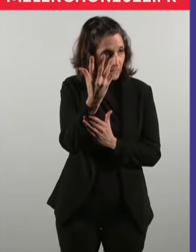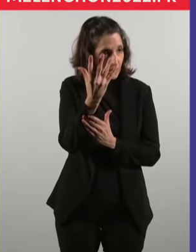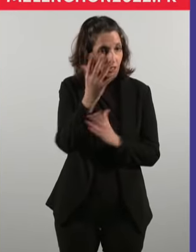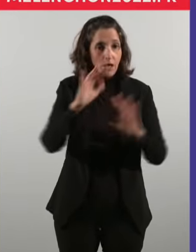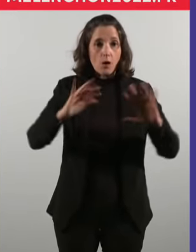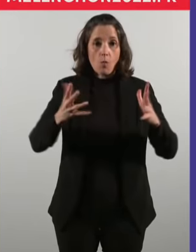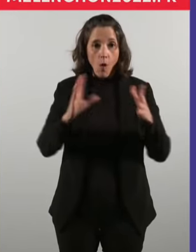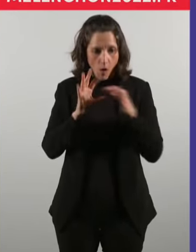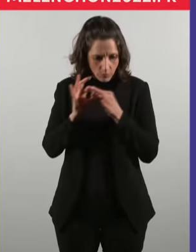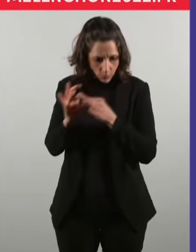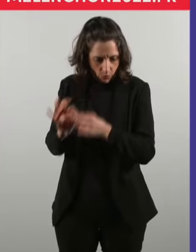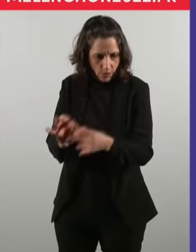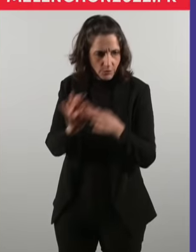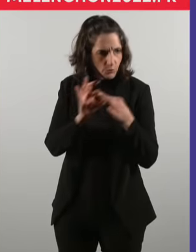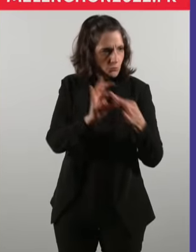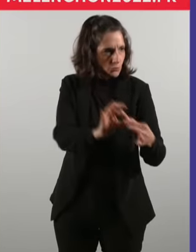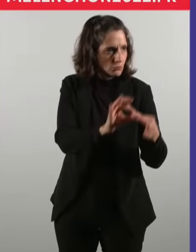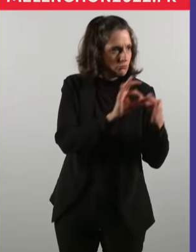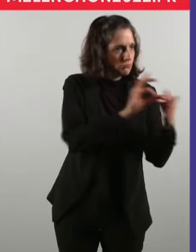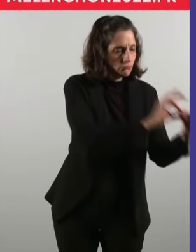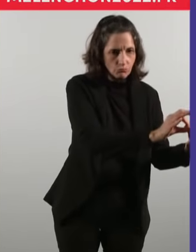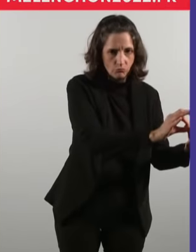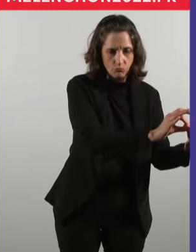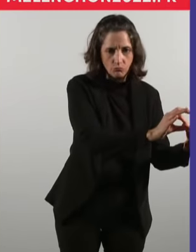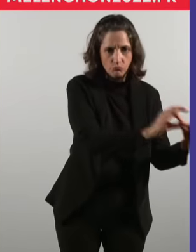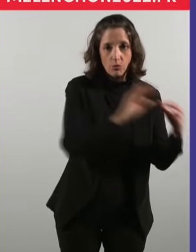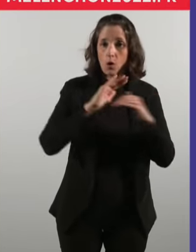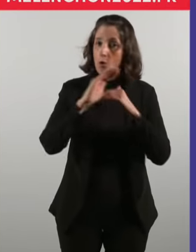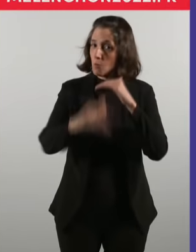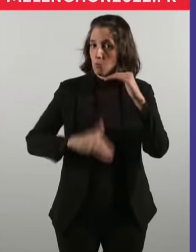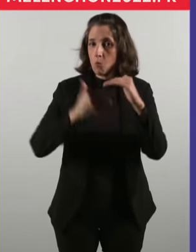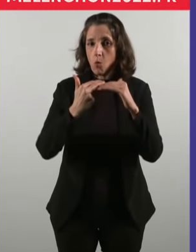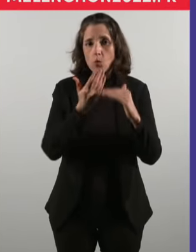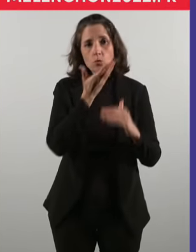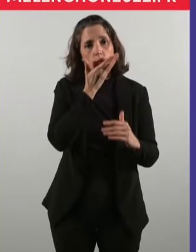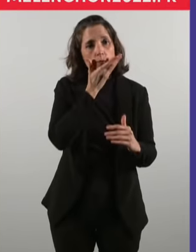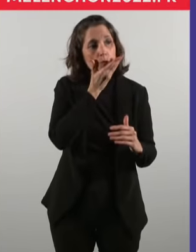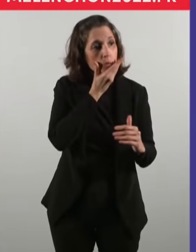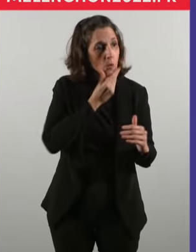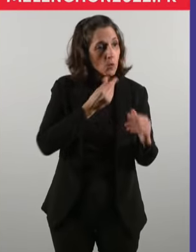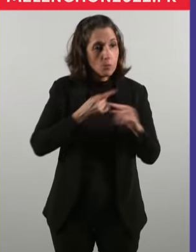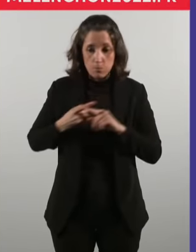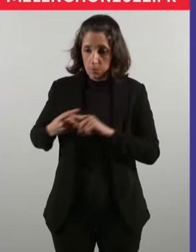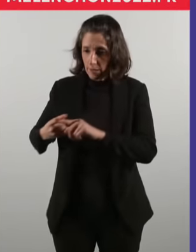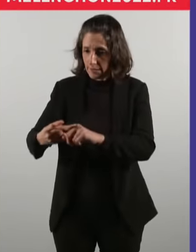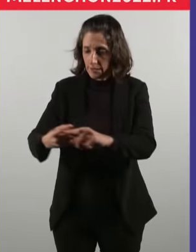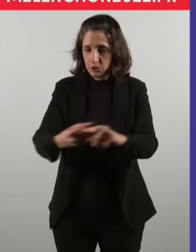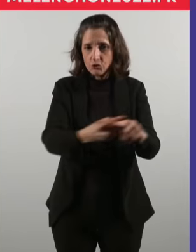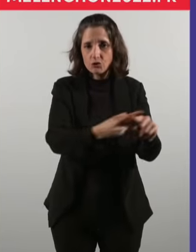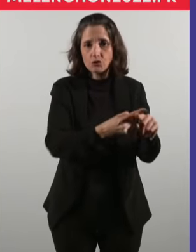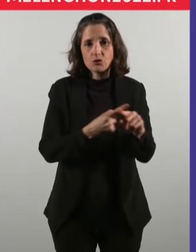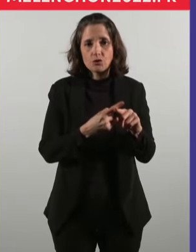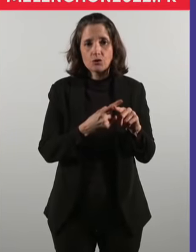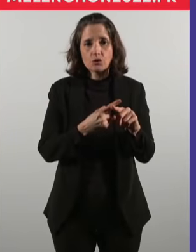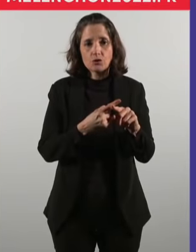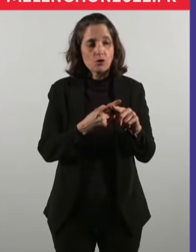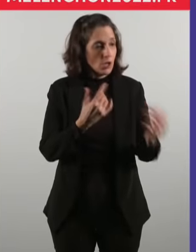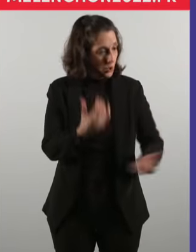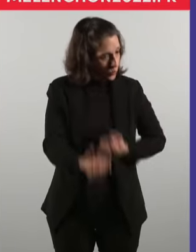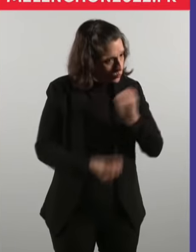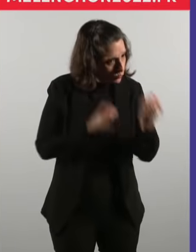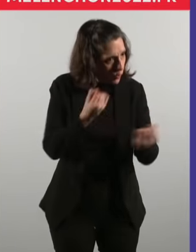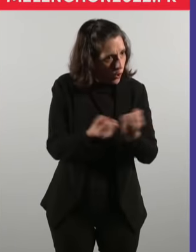Et si nous voulons partager la beauté du monde, si nous voulons être solidaires de ses souffrances, nous